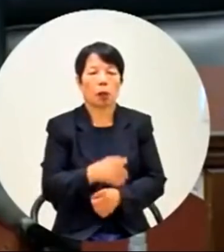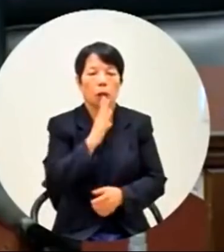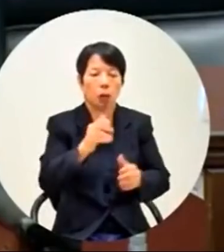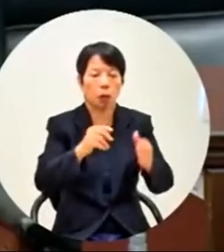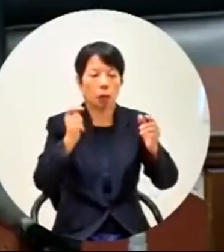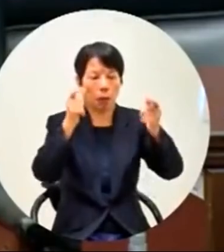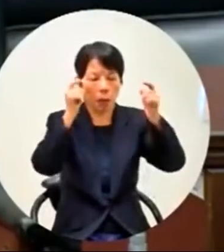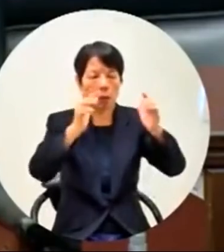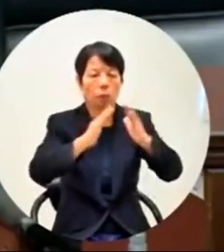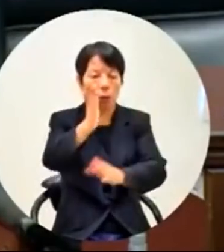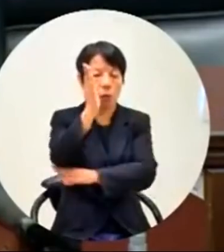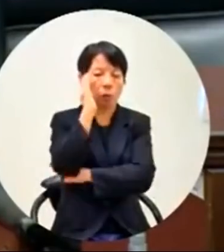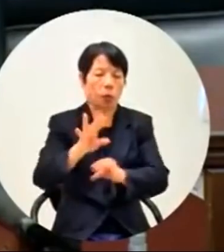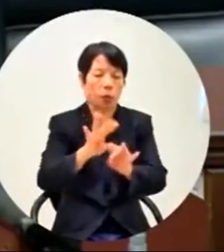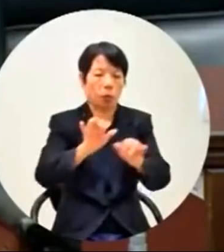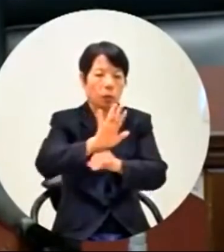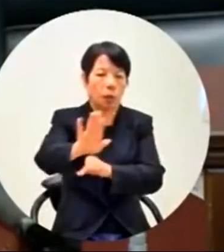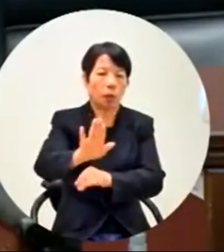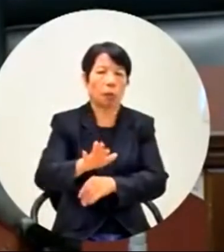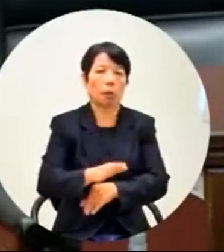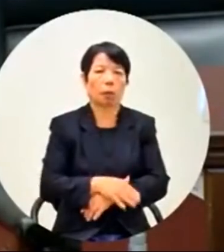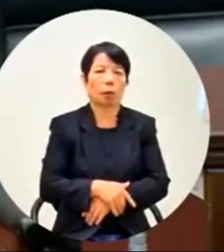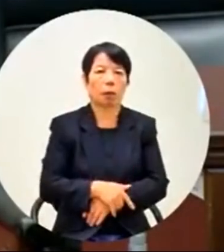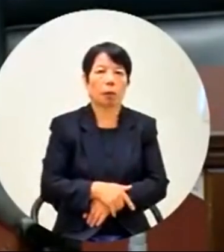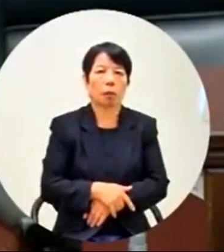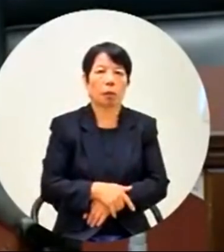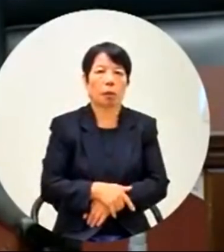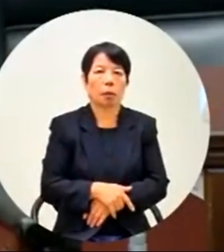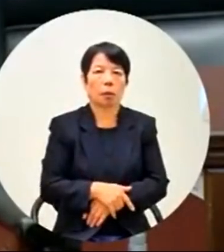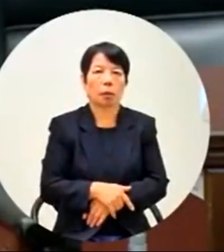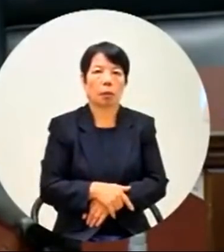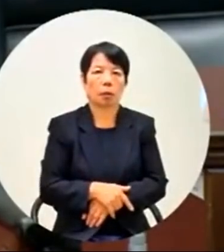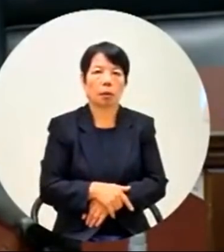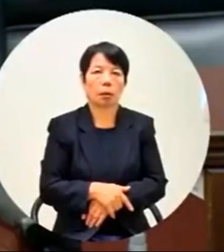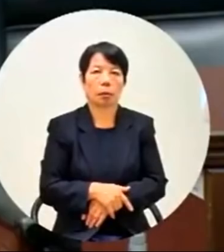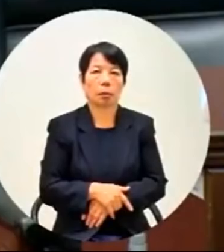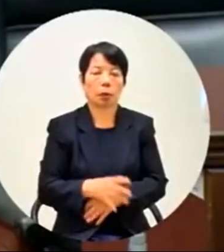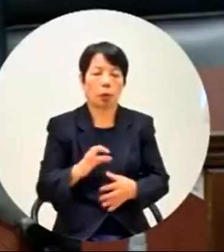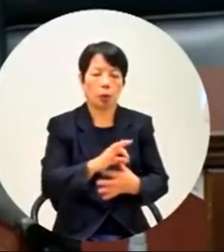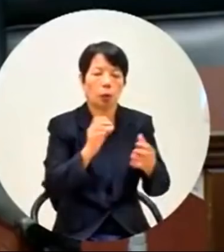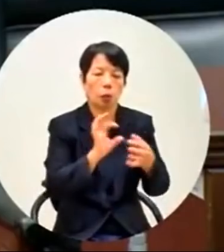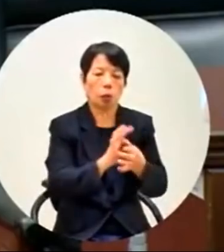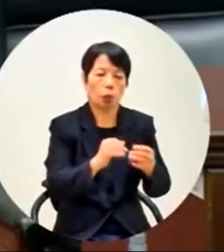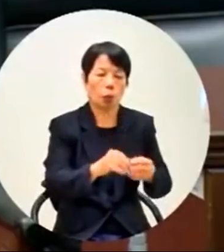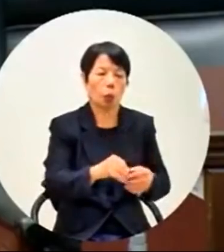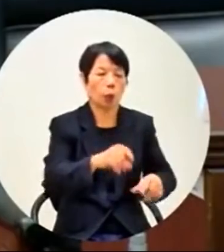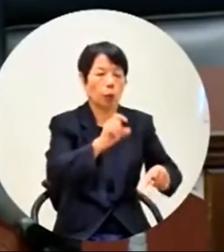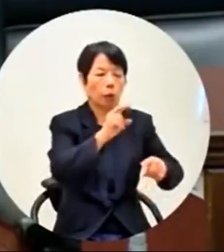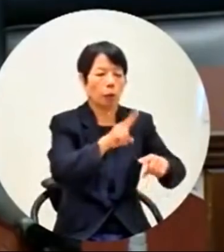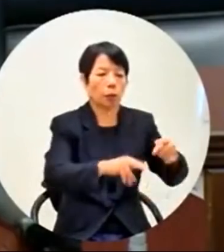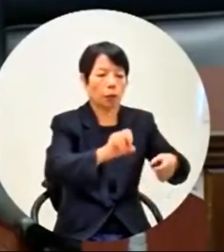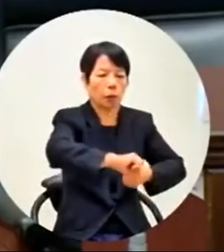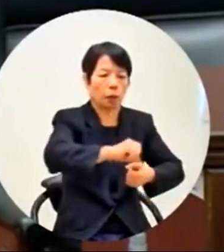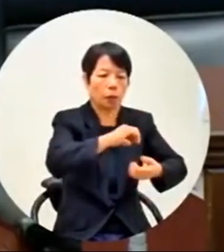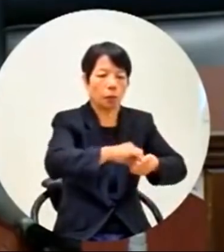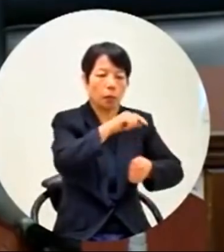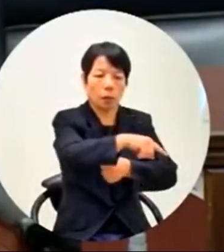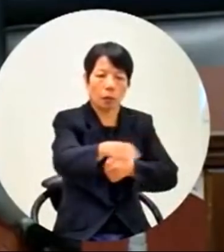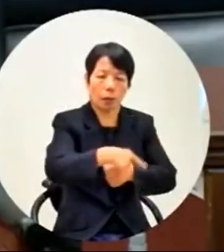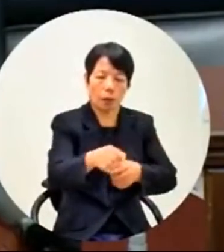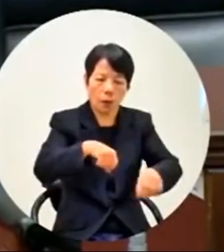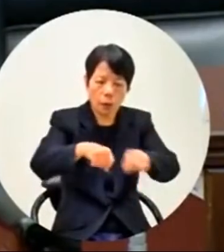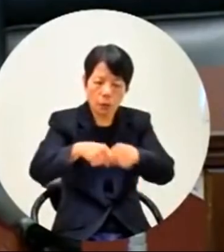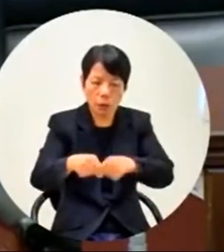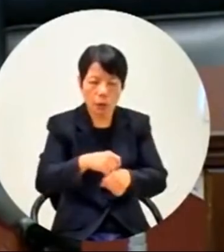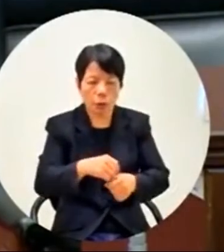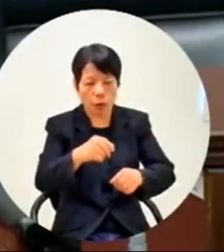要不然反正就是市府地的部分啦。所以我们地方在想说，你这个计划讲得那么